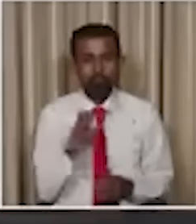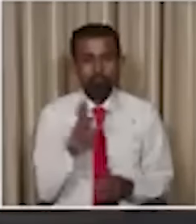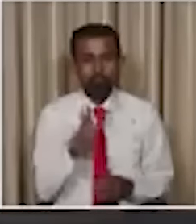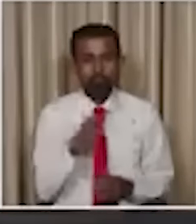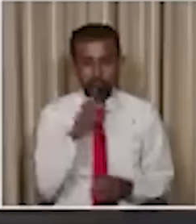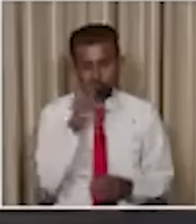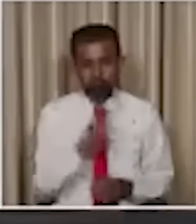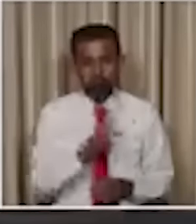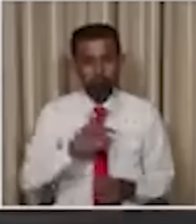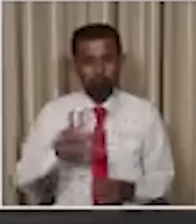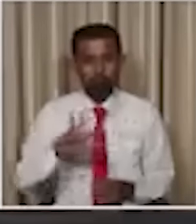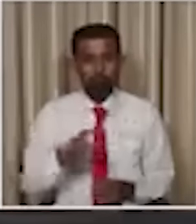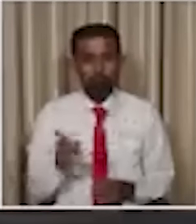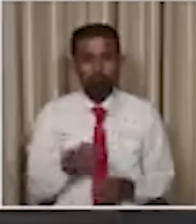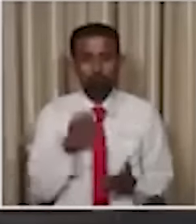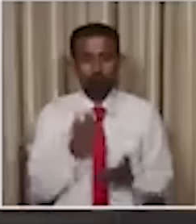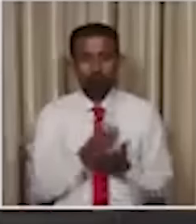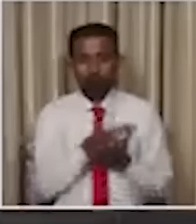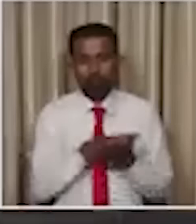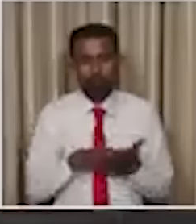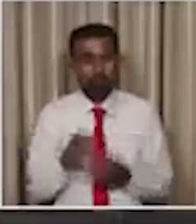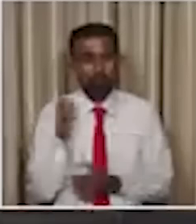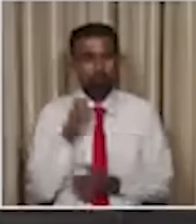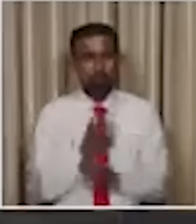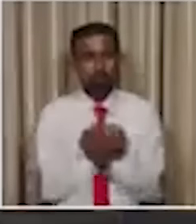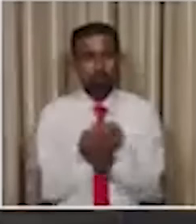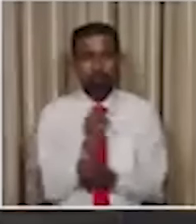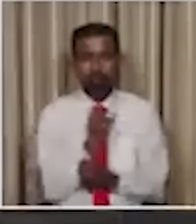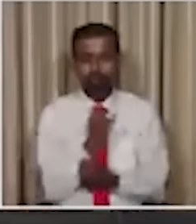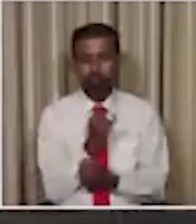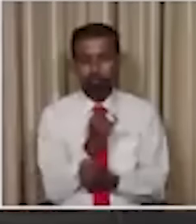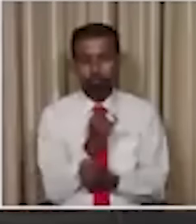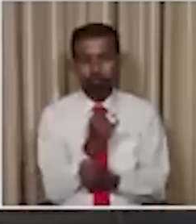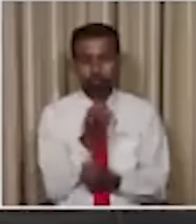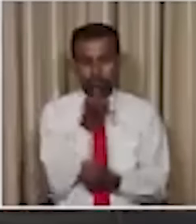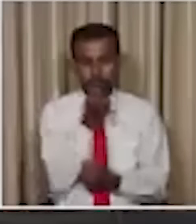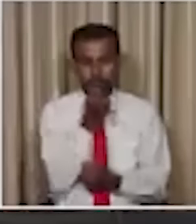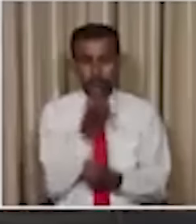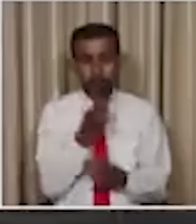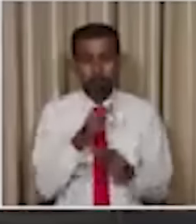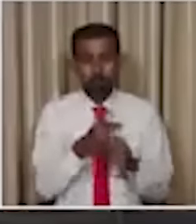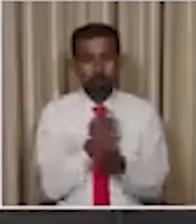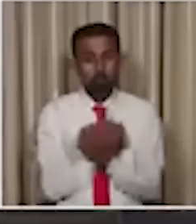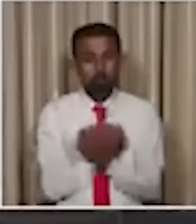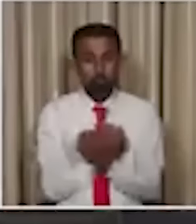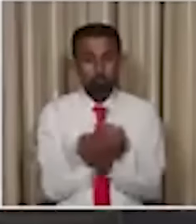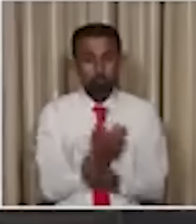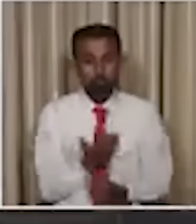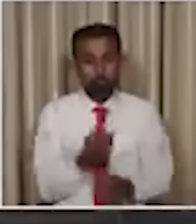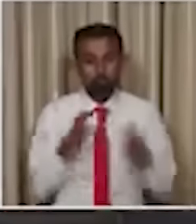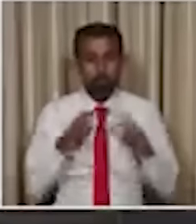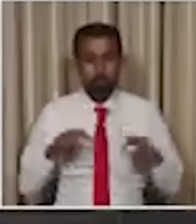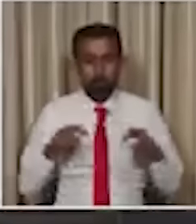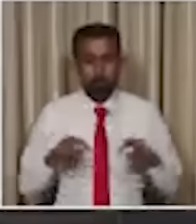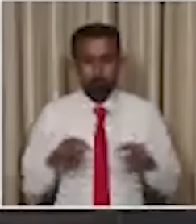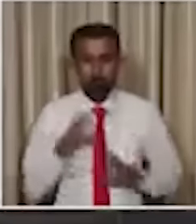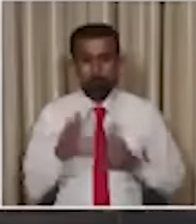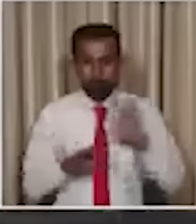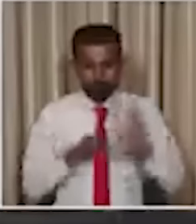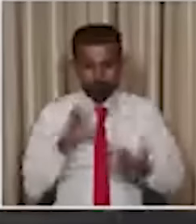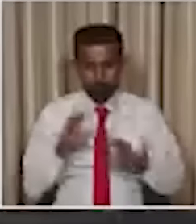2022/03 දිනැති ලිපිය මගින් එවකට පොලිස්පතිවරයා විසින් ඔස්ට්‍රේලියන් ෆෙඩරල් පොලිස් වෙතින් මෙම විමර්ශනයට අදාළ